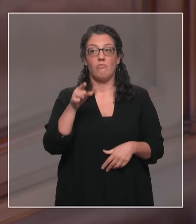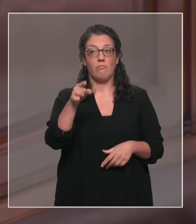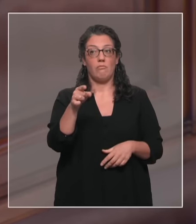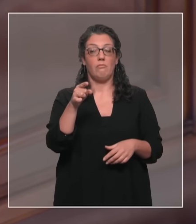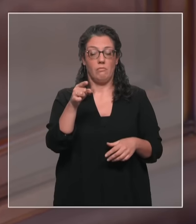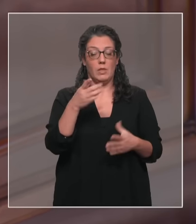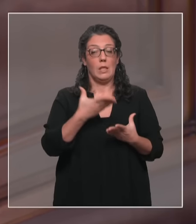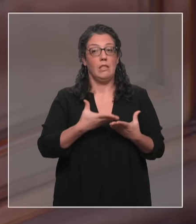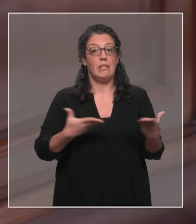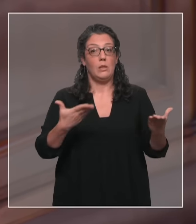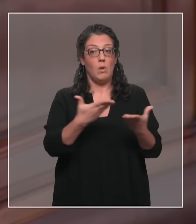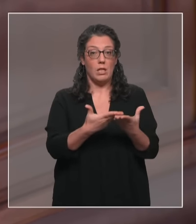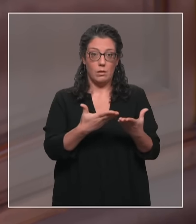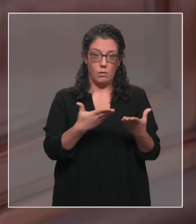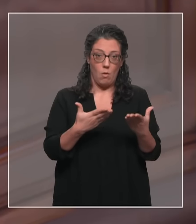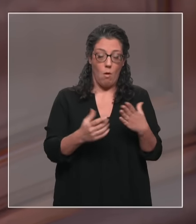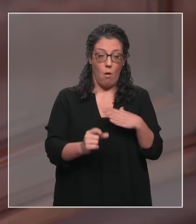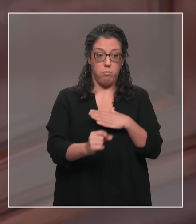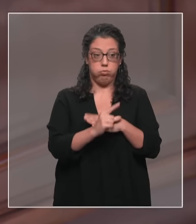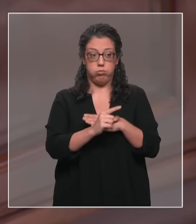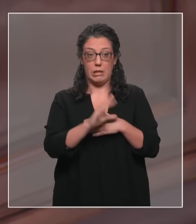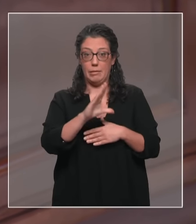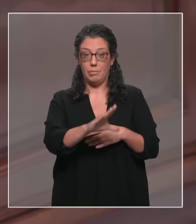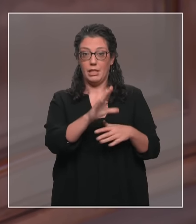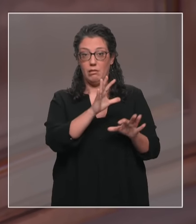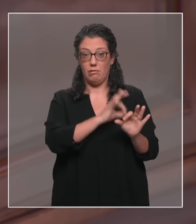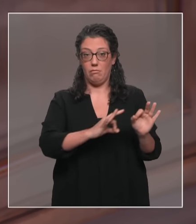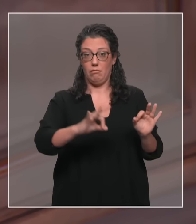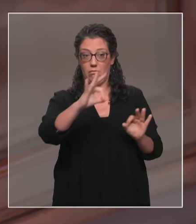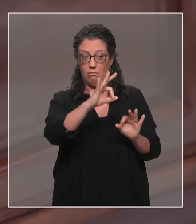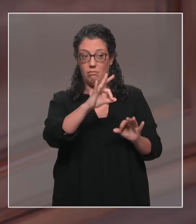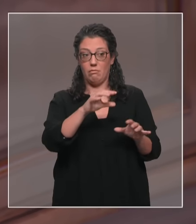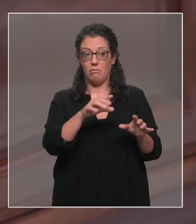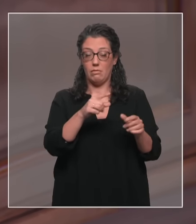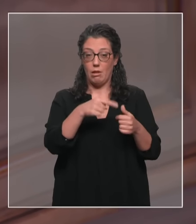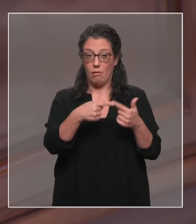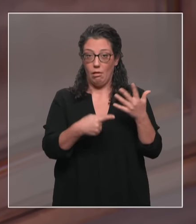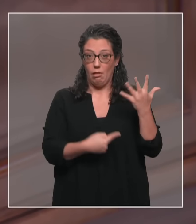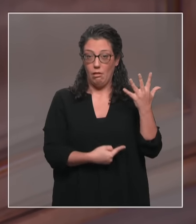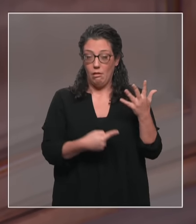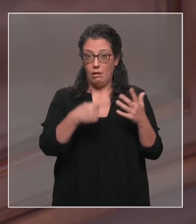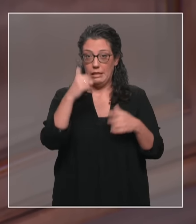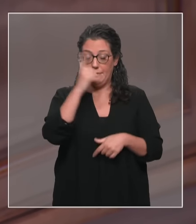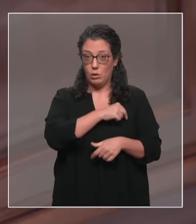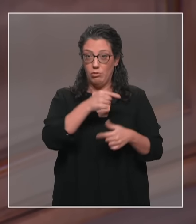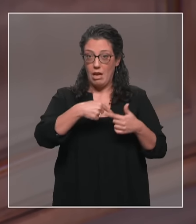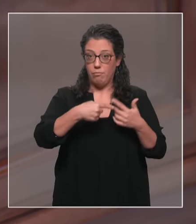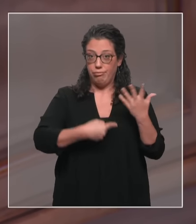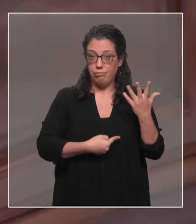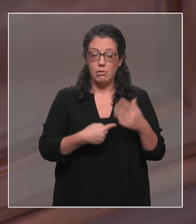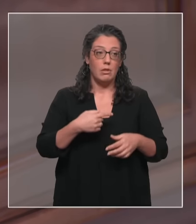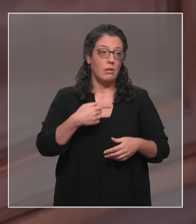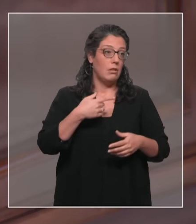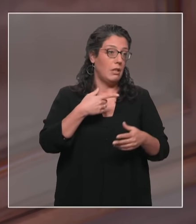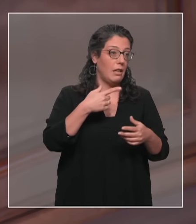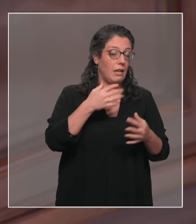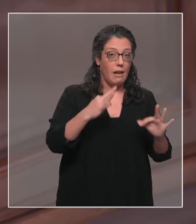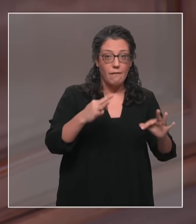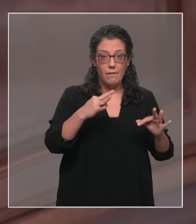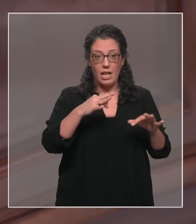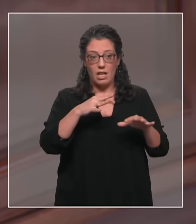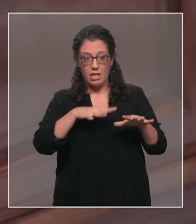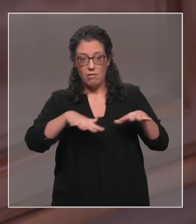vivent l'ensemble des territoires ultramarins et l'addition des difficultés, en particulier des difficultés d'ordre public, des